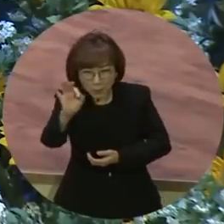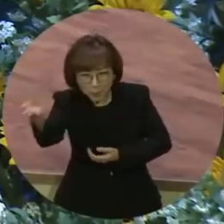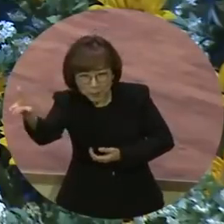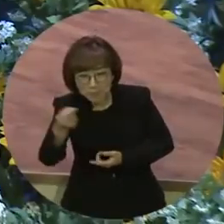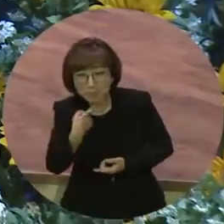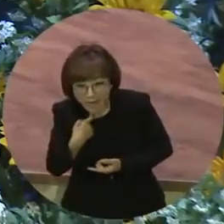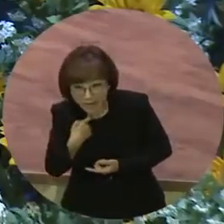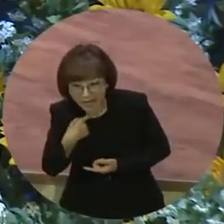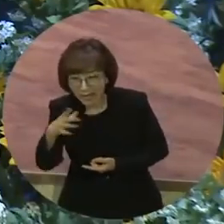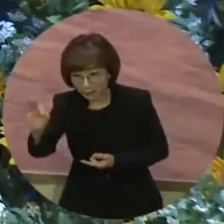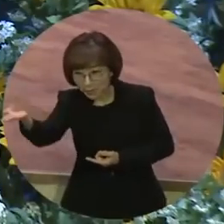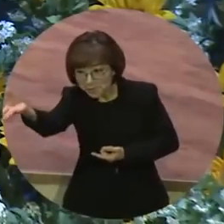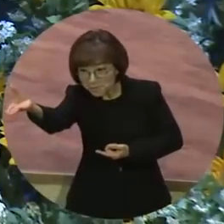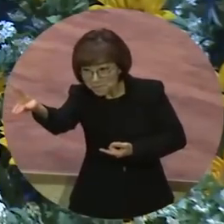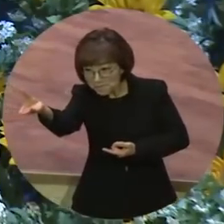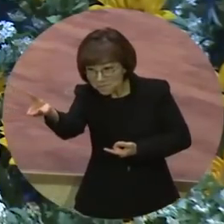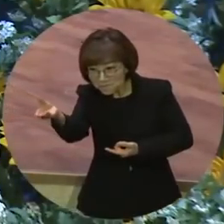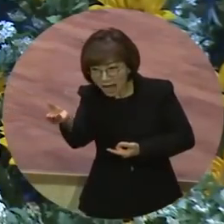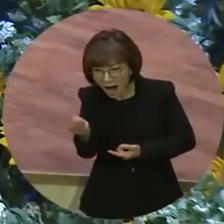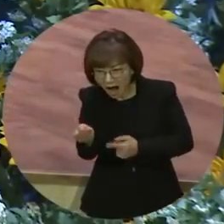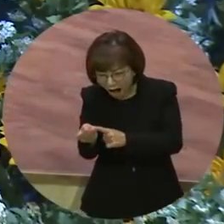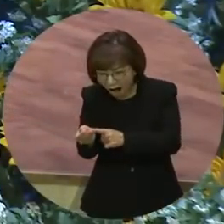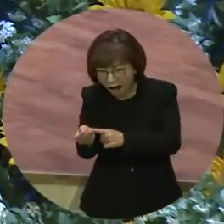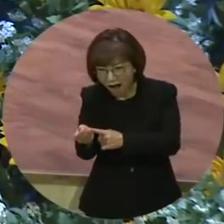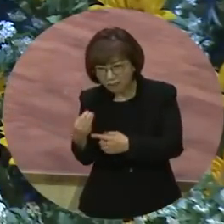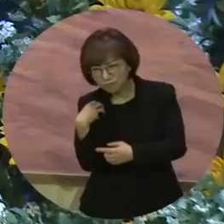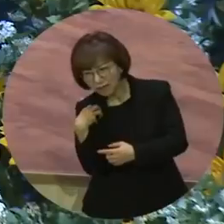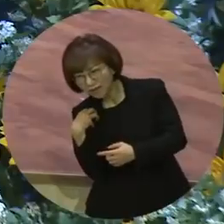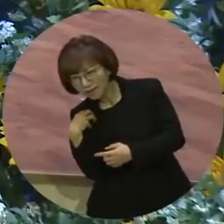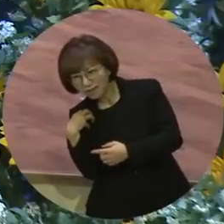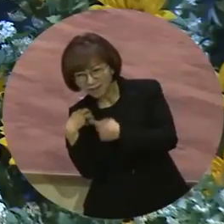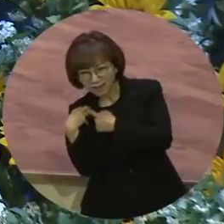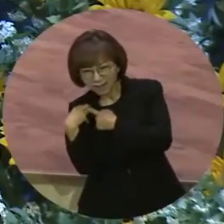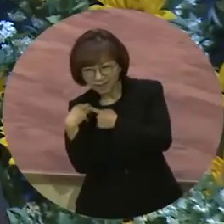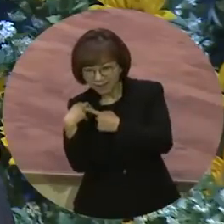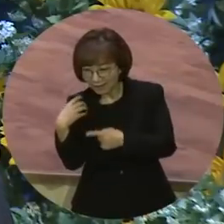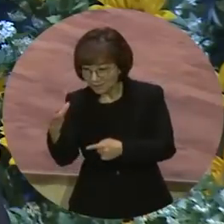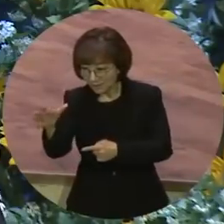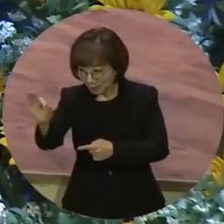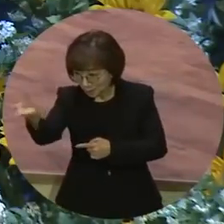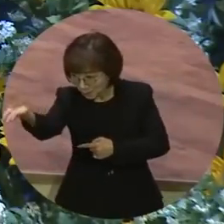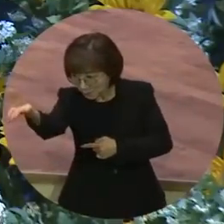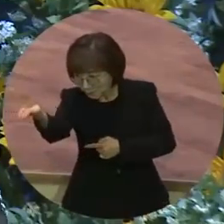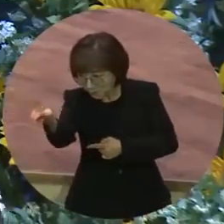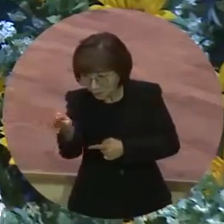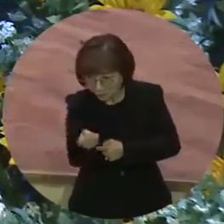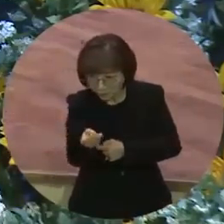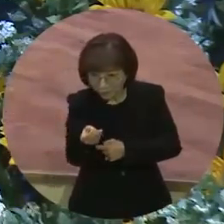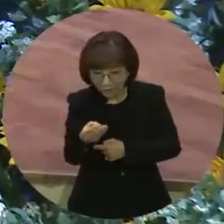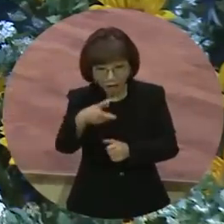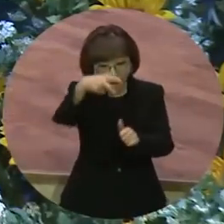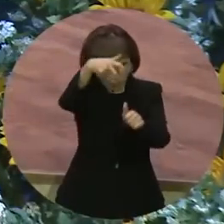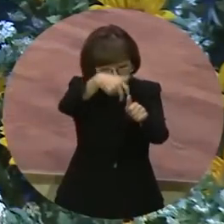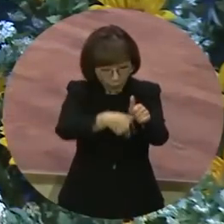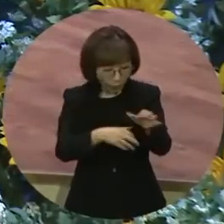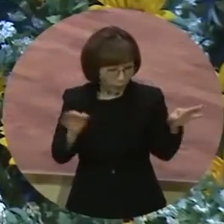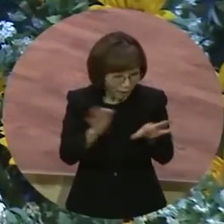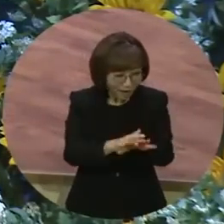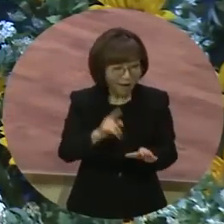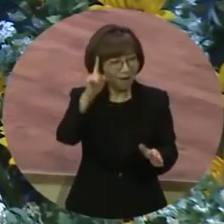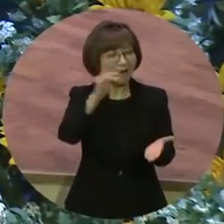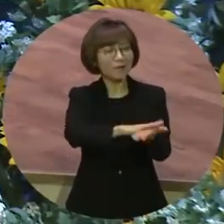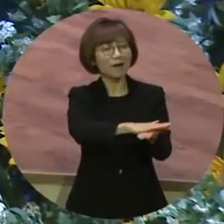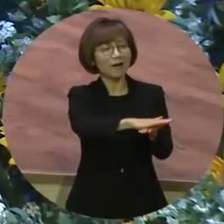알지만은요 이것만큼 사람의 마음을 힘들게 하는 게 없어요. 이 빚을 청산하기 전까지는